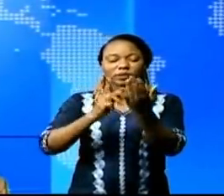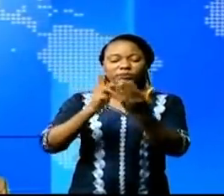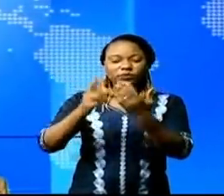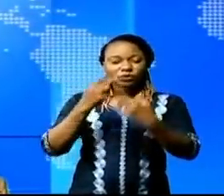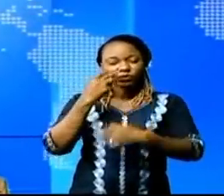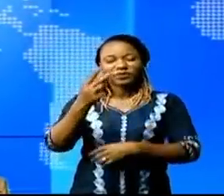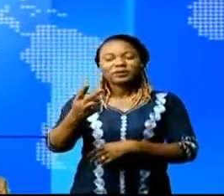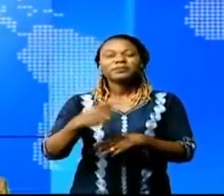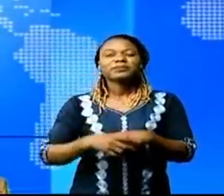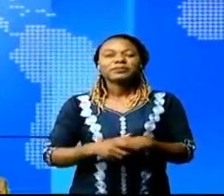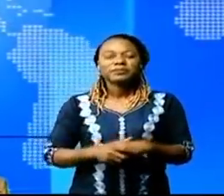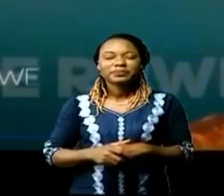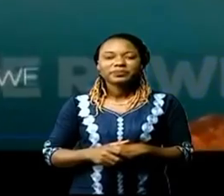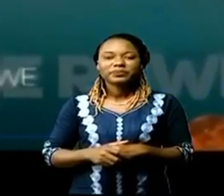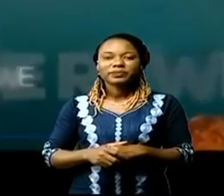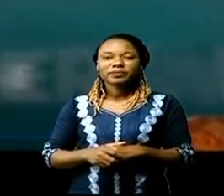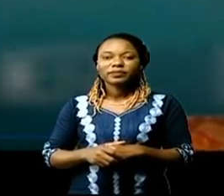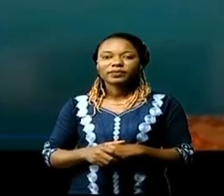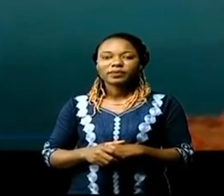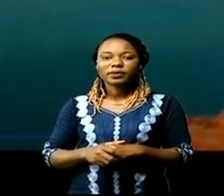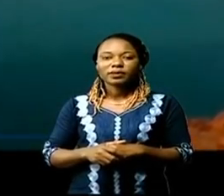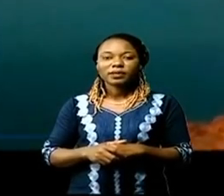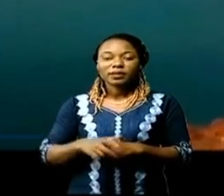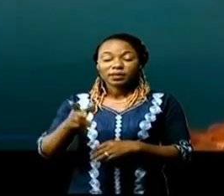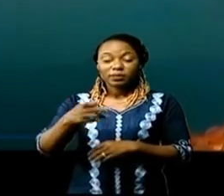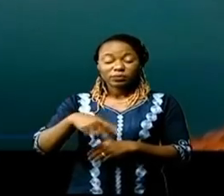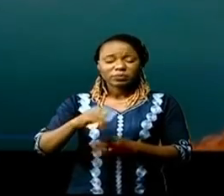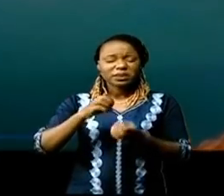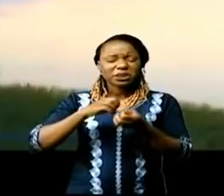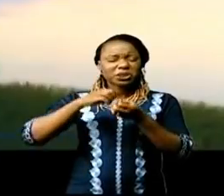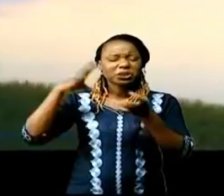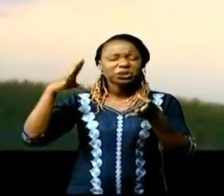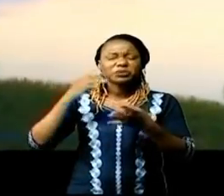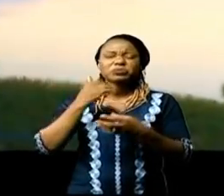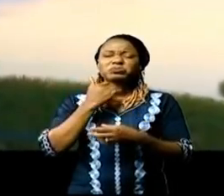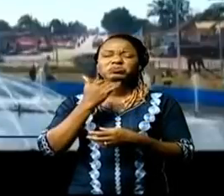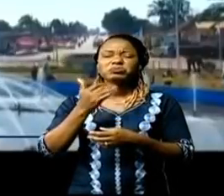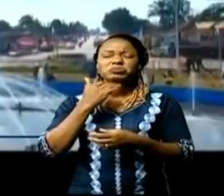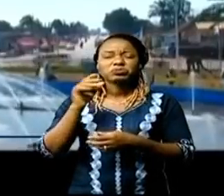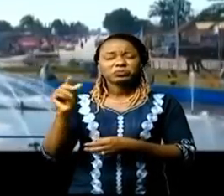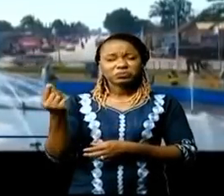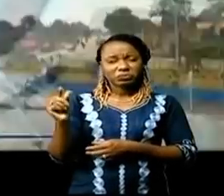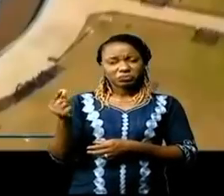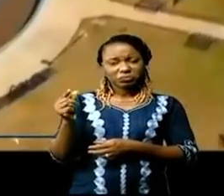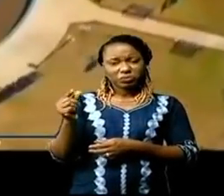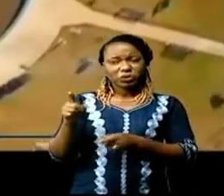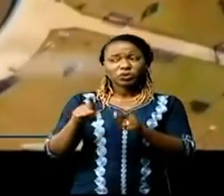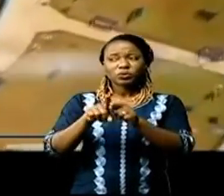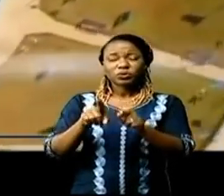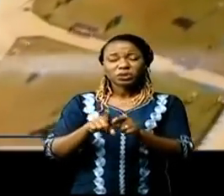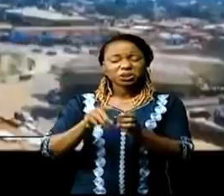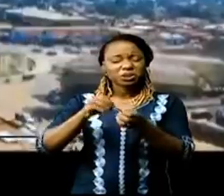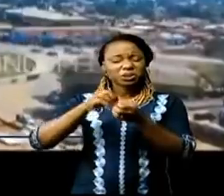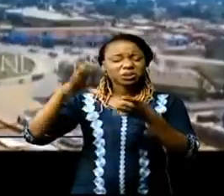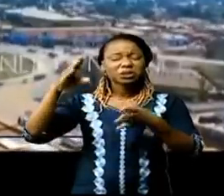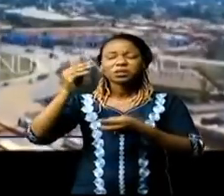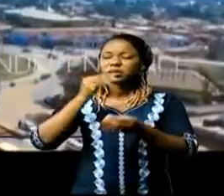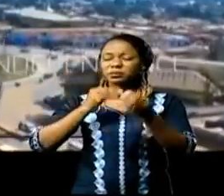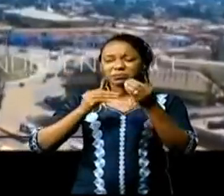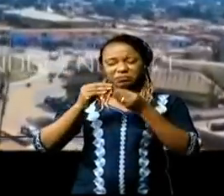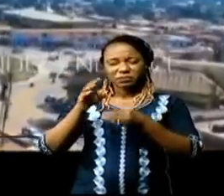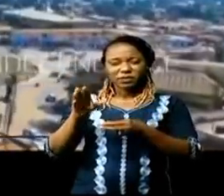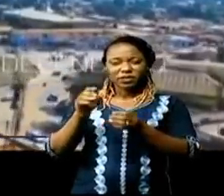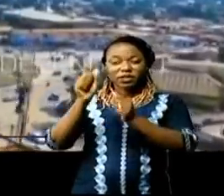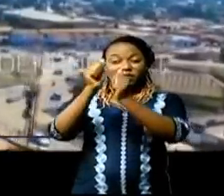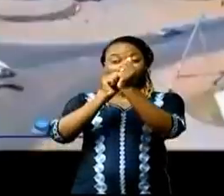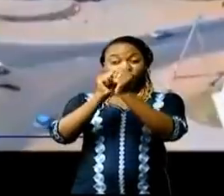Dondo. Une province riche en minerais, mais qui serait aussi riche en biodiversité. La gestion de forêts